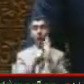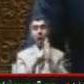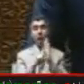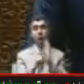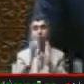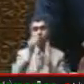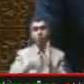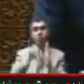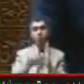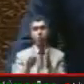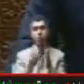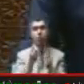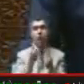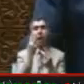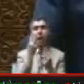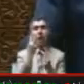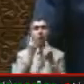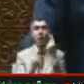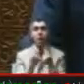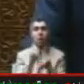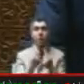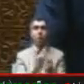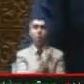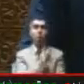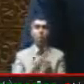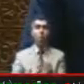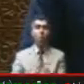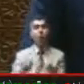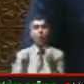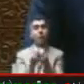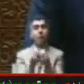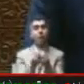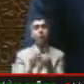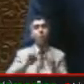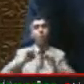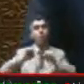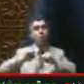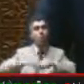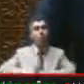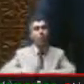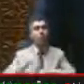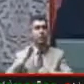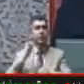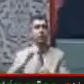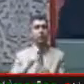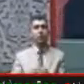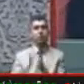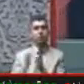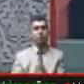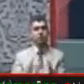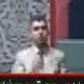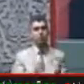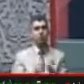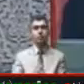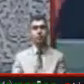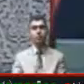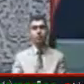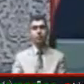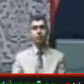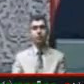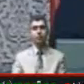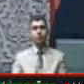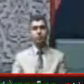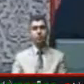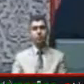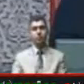يحمله الدستور المغربي والذي أنتم في الحكومة التي لها إمكانيات وصلاحية تنفيذه. وشكرا. شكرا سيد